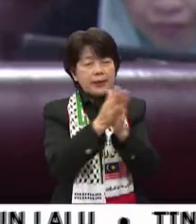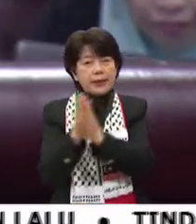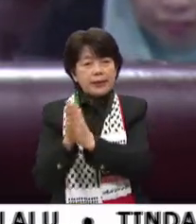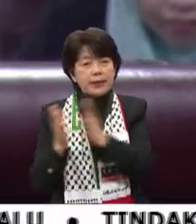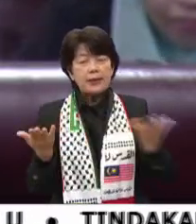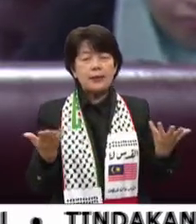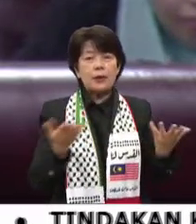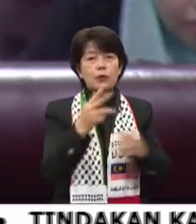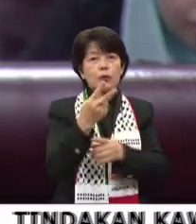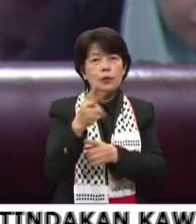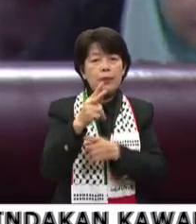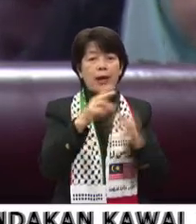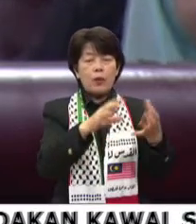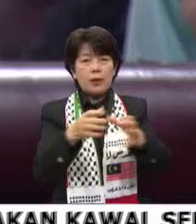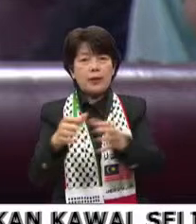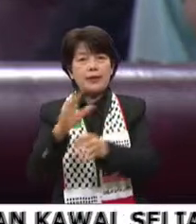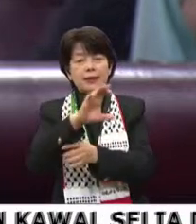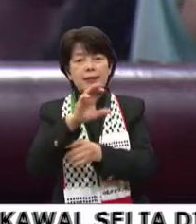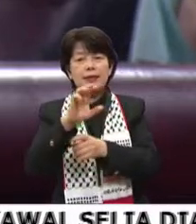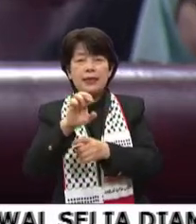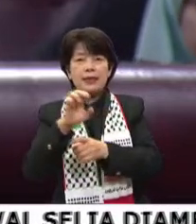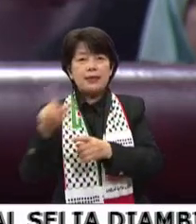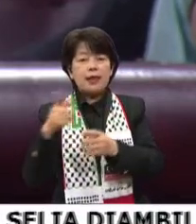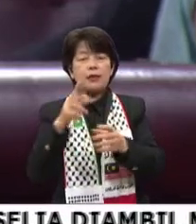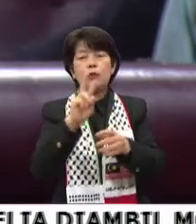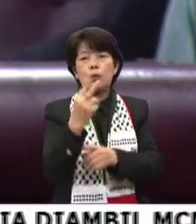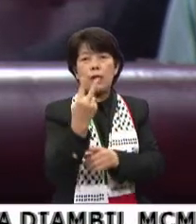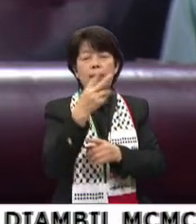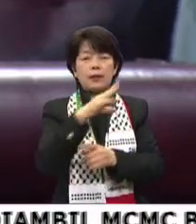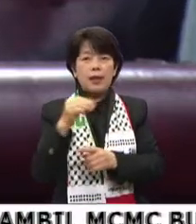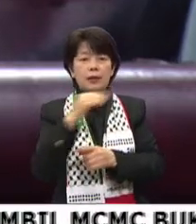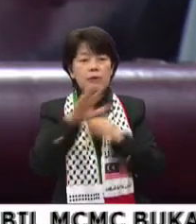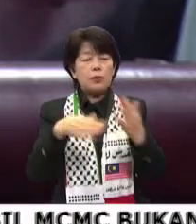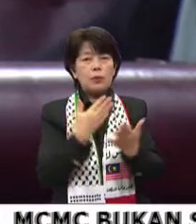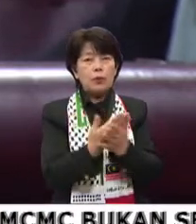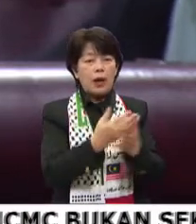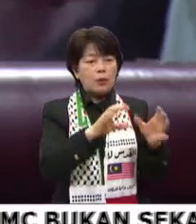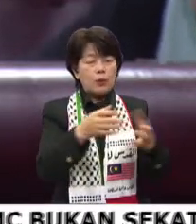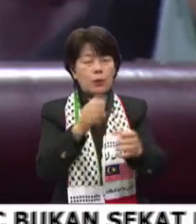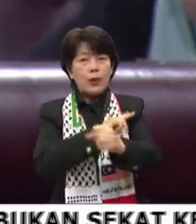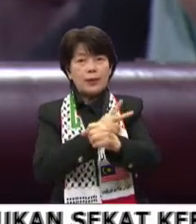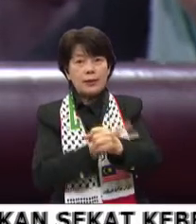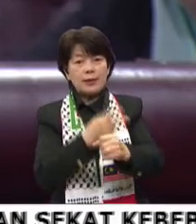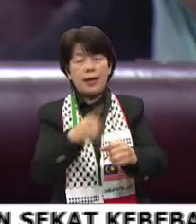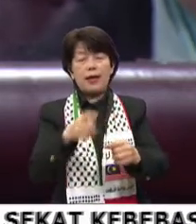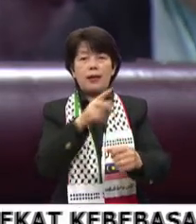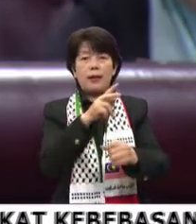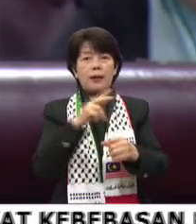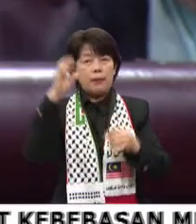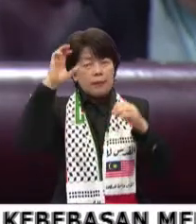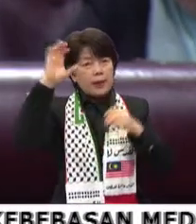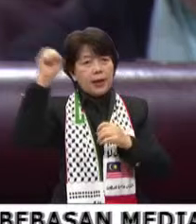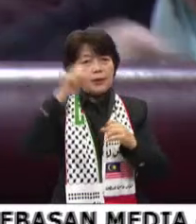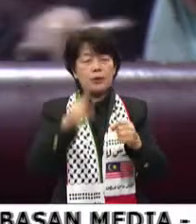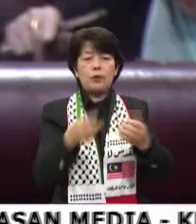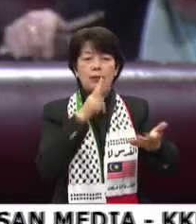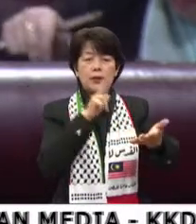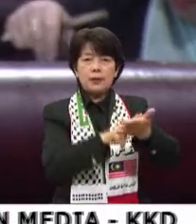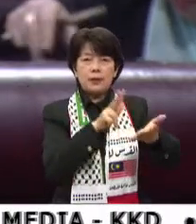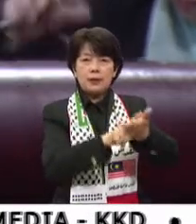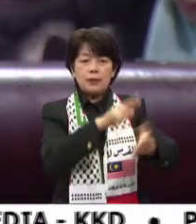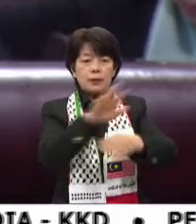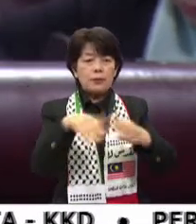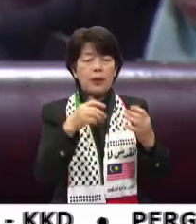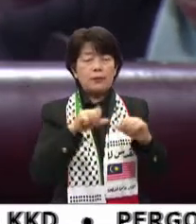perenggan 123 E2 berkenaan dengan kuasa ketua pengarah untuk menolak pendaftaran suatu